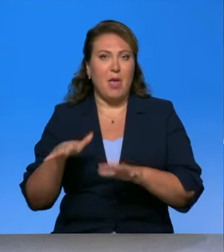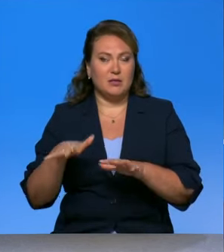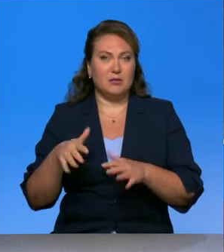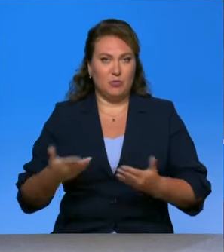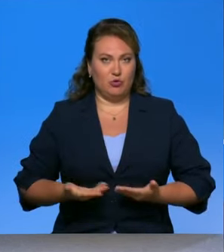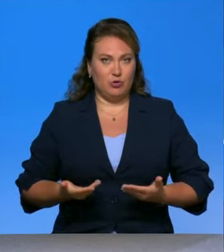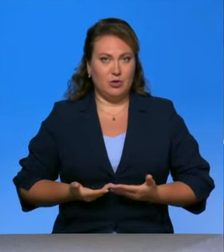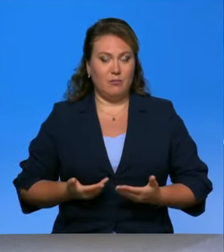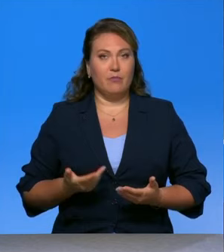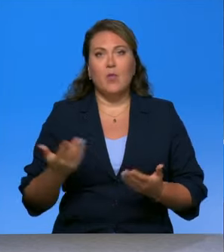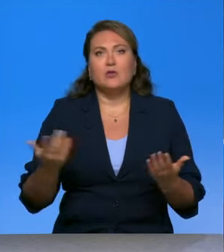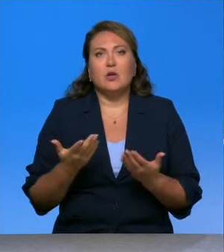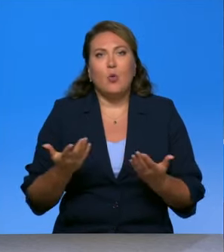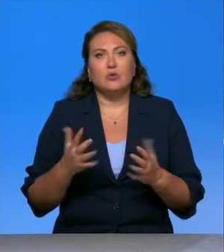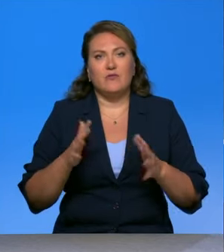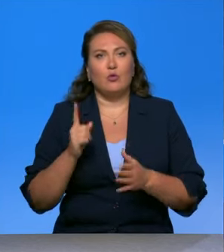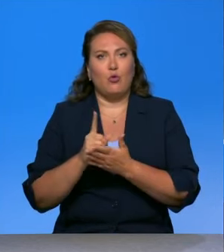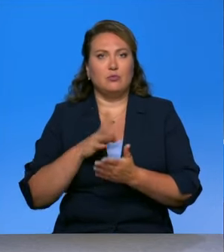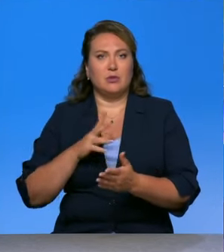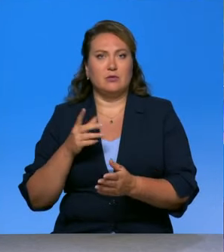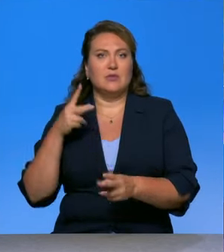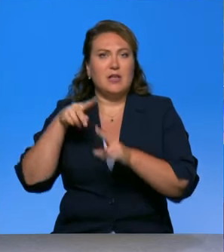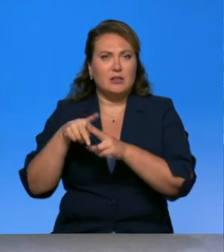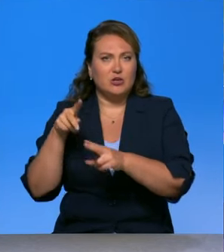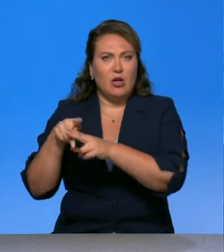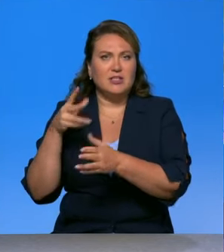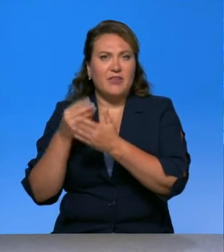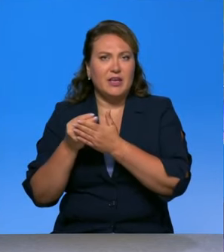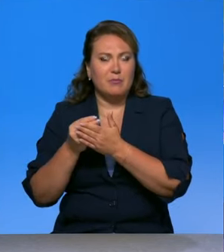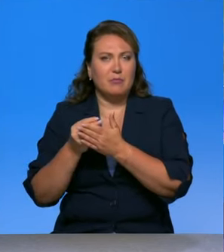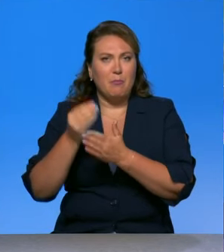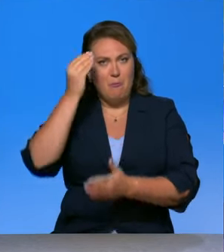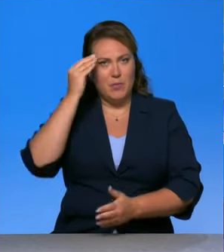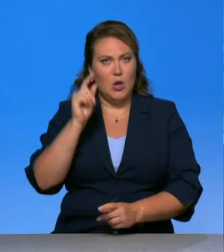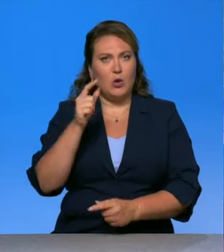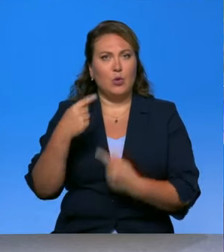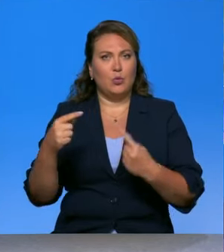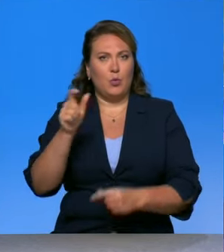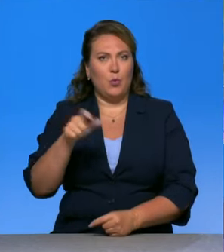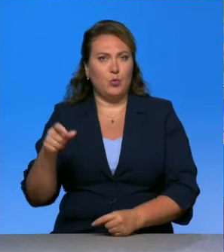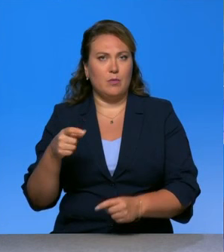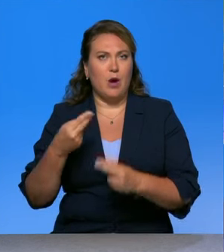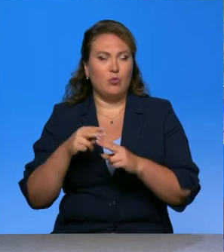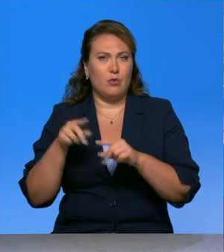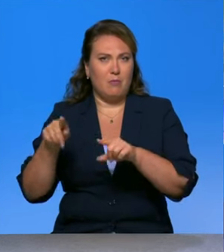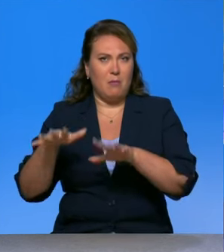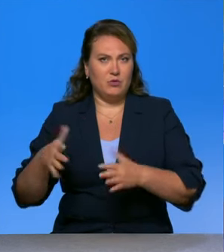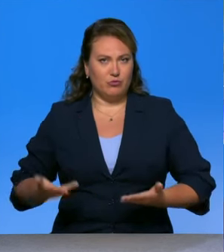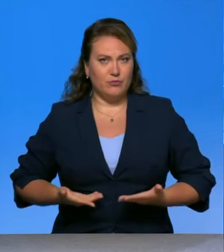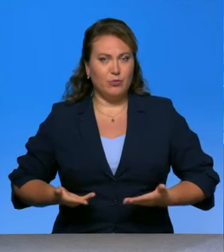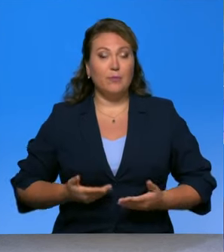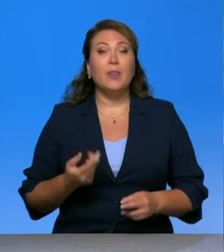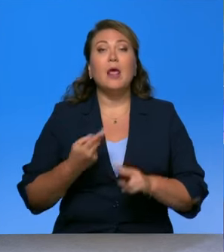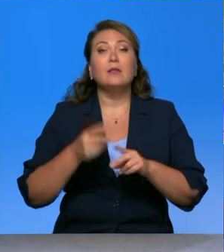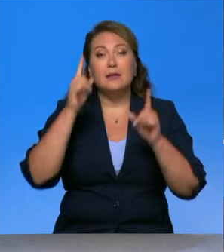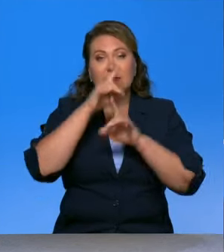какой стати он должен насаждать. И второй момент, вы знаете, вот в тот момент, когда он встречался же, эта история известная, но мы должны ее